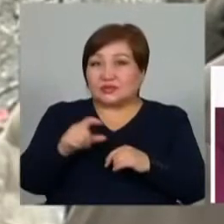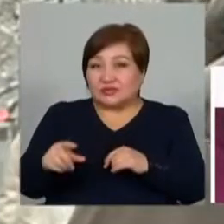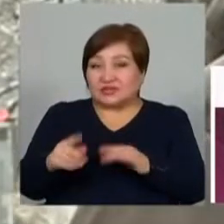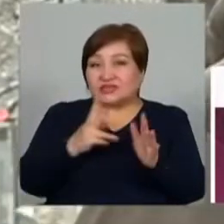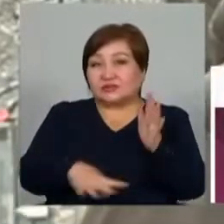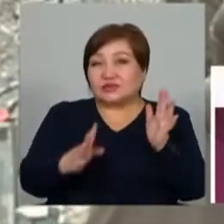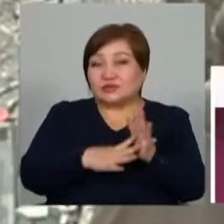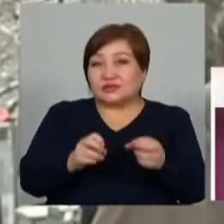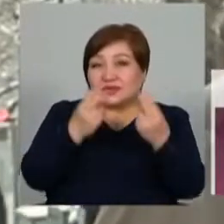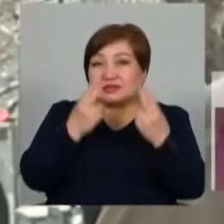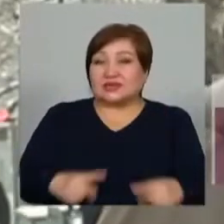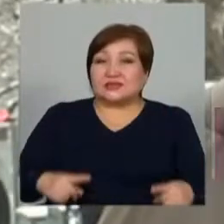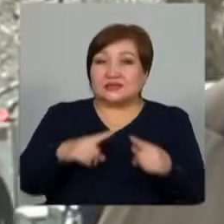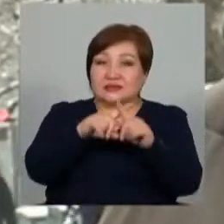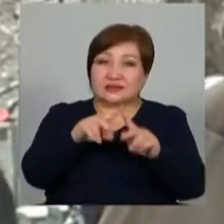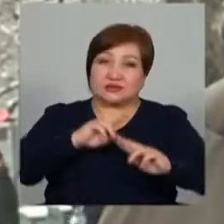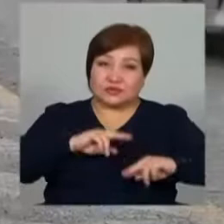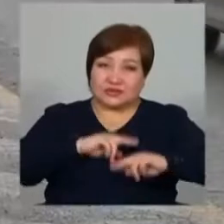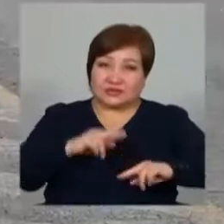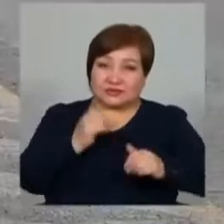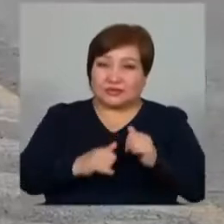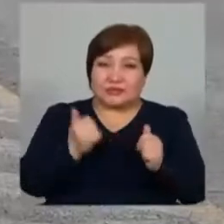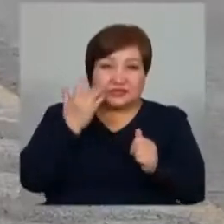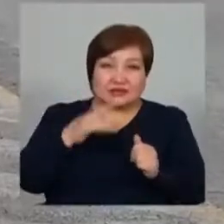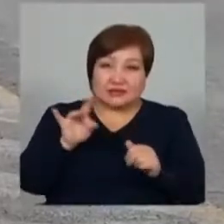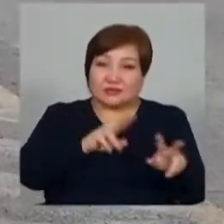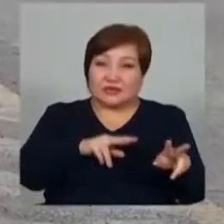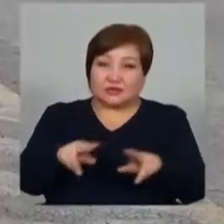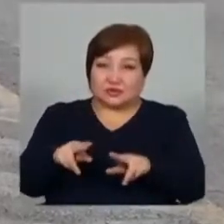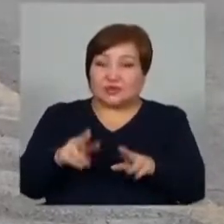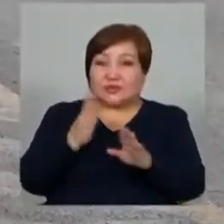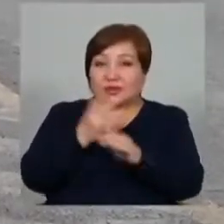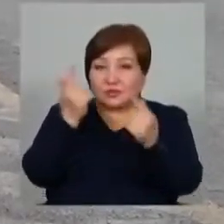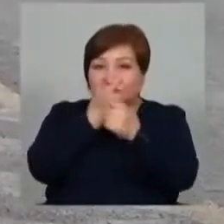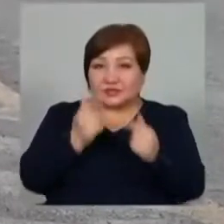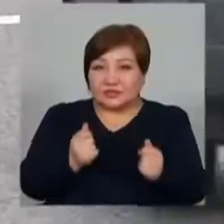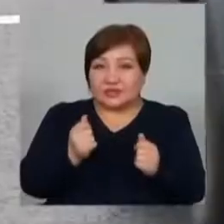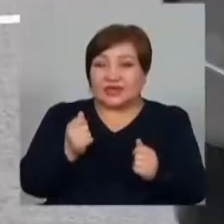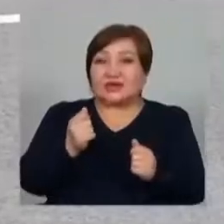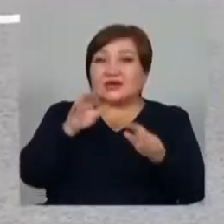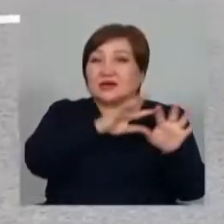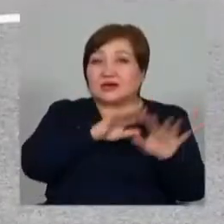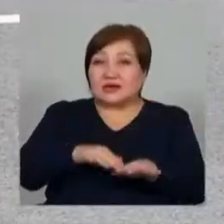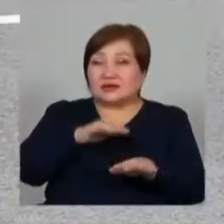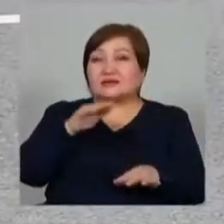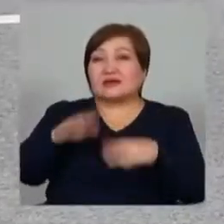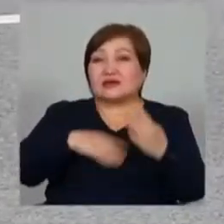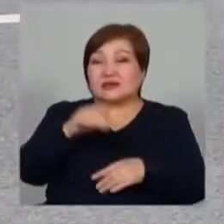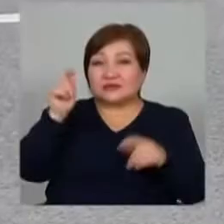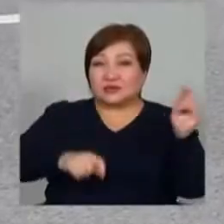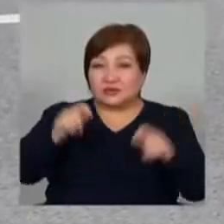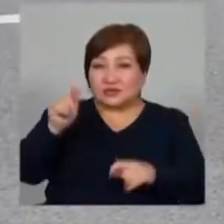арнайы техника жұмыс істеп жатыр. Жағдай бақылауымызда. Синоптиктердің айтуынша, Алматыда қар аралас жауын шашын алдағы аптаға дейін сақталады.